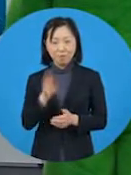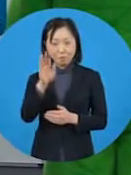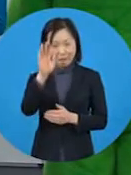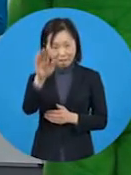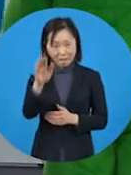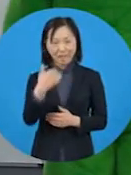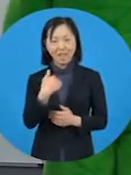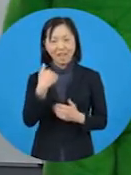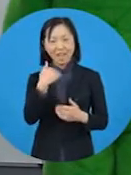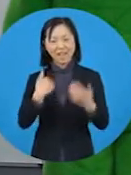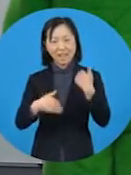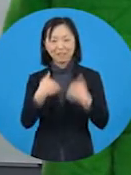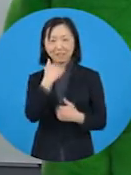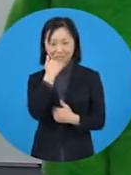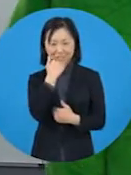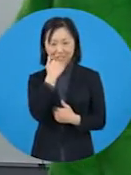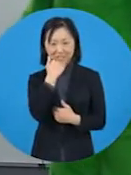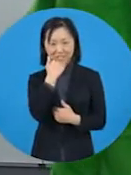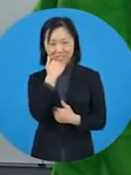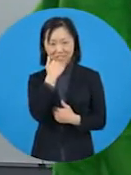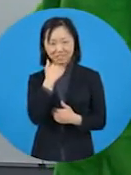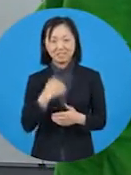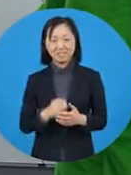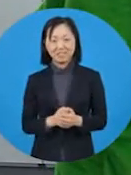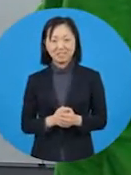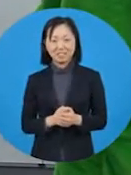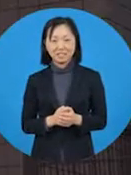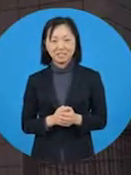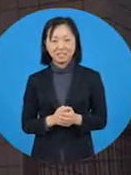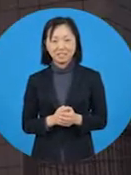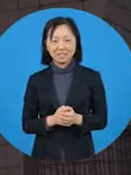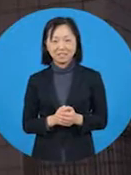ね。いや、これからが楽しみですね。